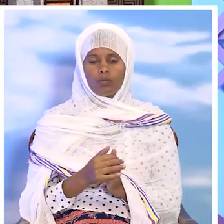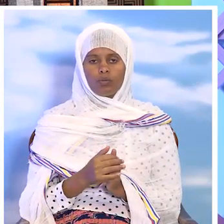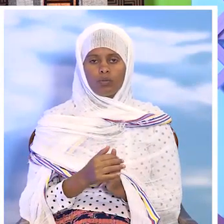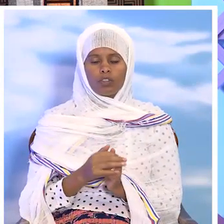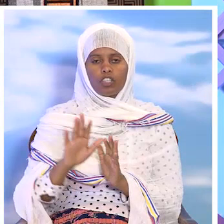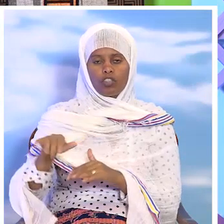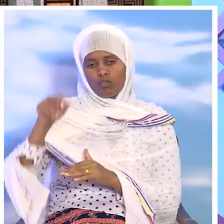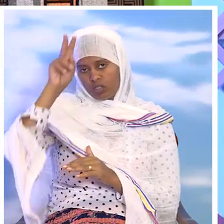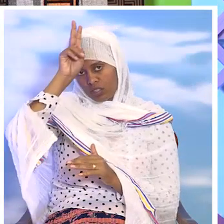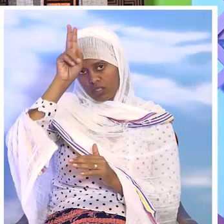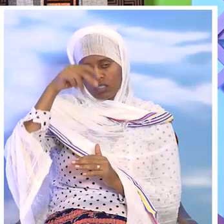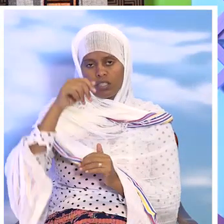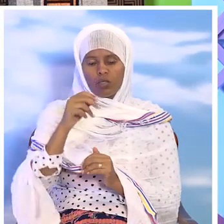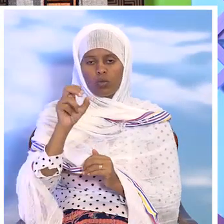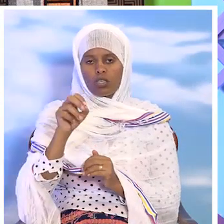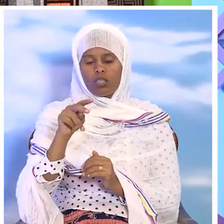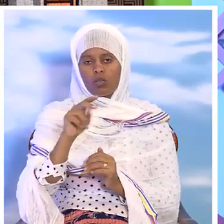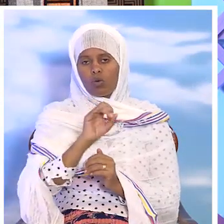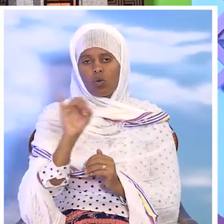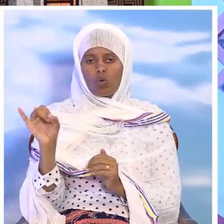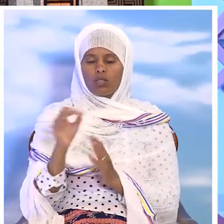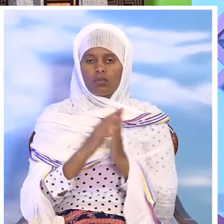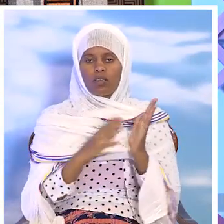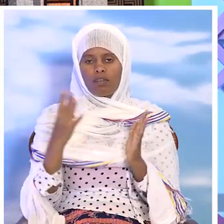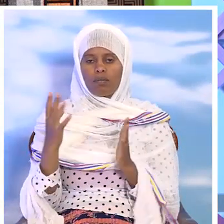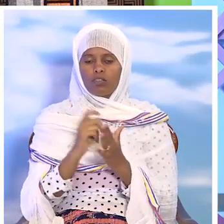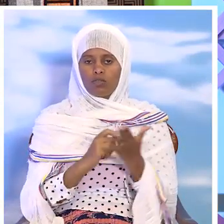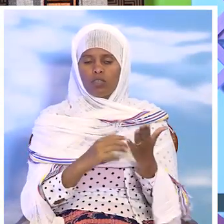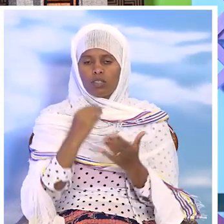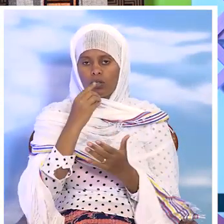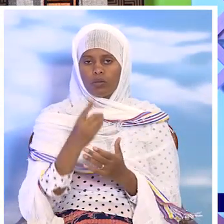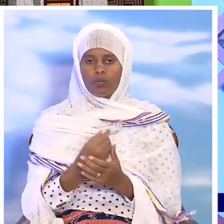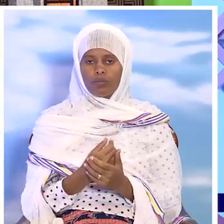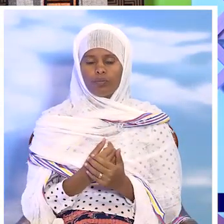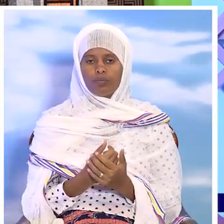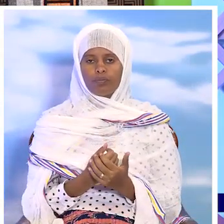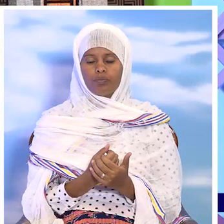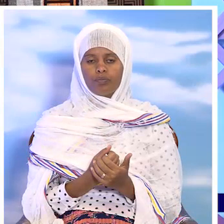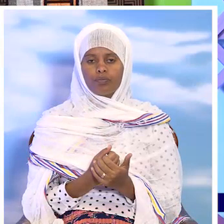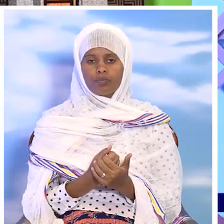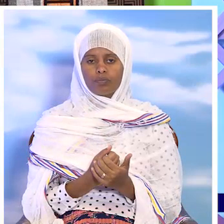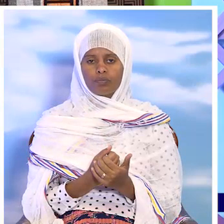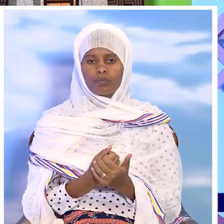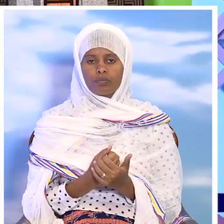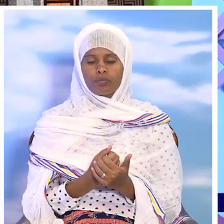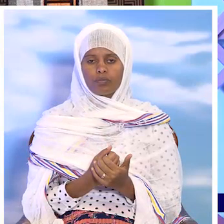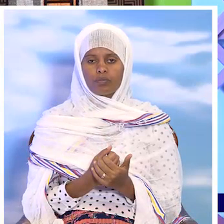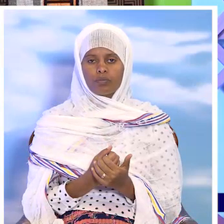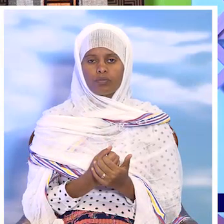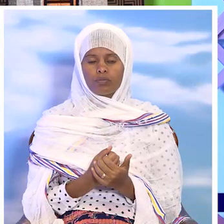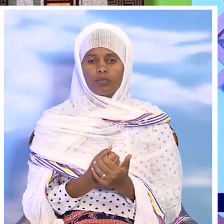ዲያብሎስ ኢልዎ ዘሎ ወንጀላዊ ማቴዎስ ወንጀላዊ ሉቃስ ምዕራፍ 4 ገሊፅዎ ዘሎ እንታይ እዩ? እስከ ጊዜሁ ንጊዜኡ።